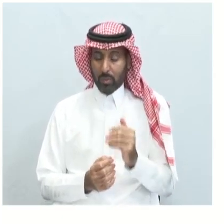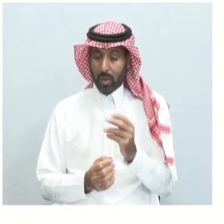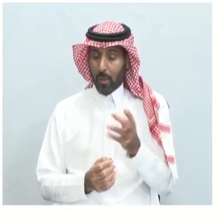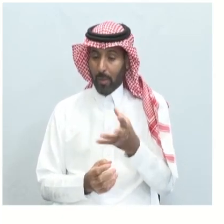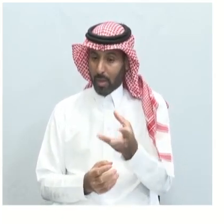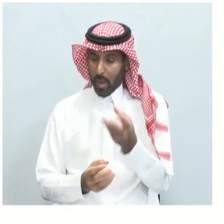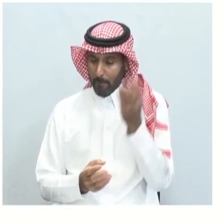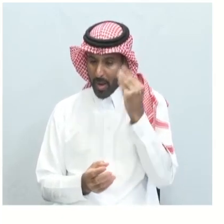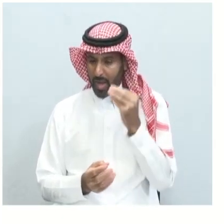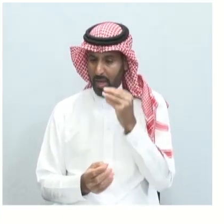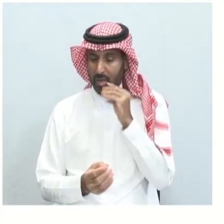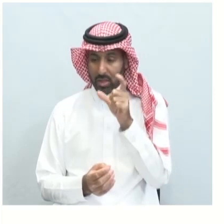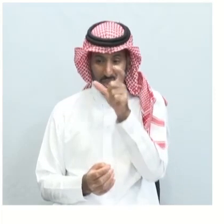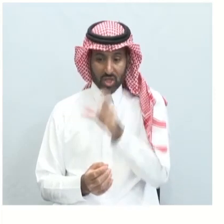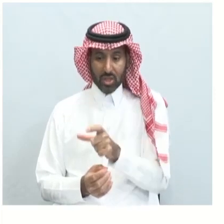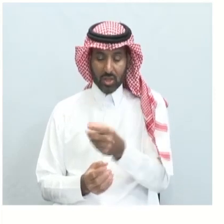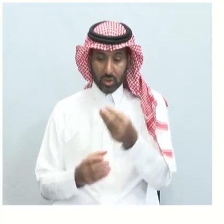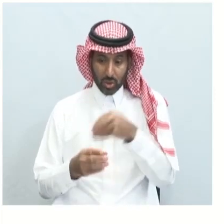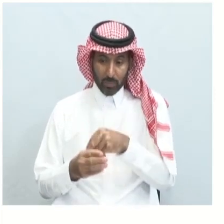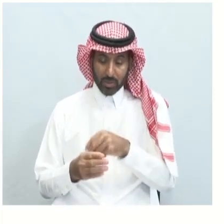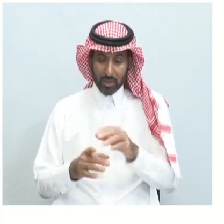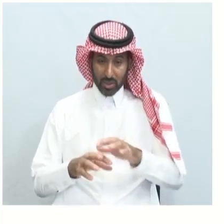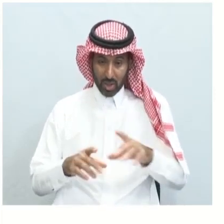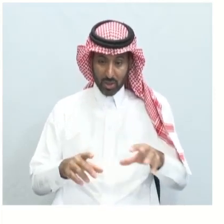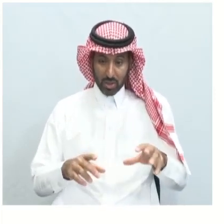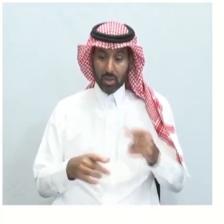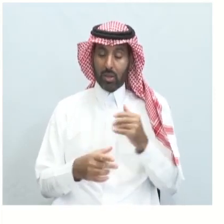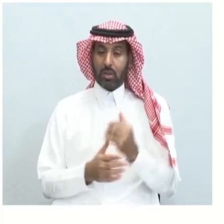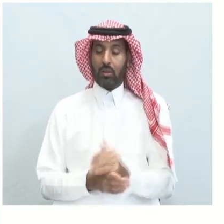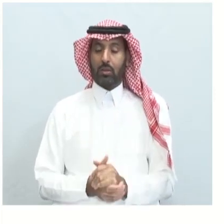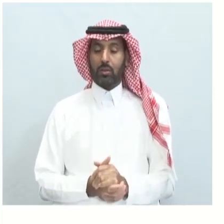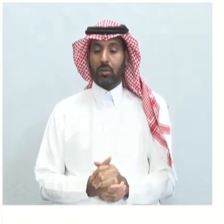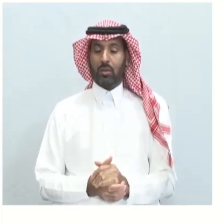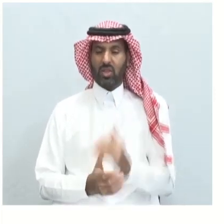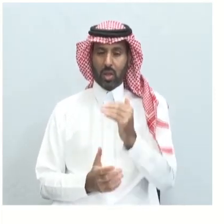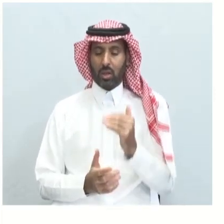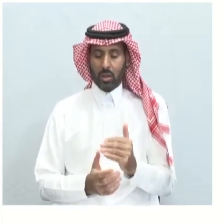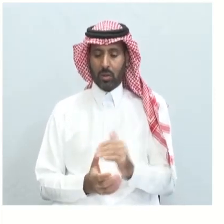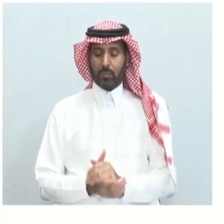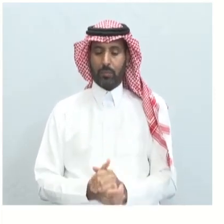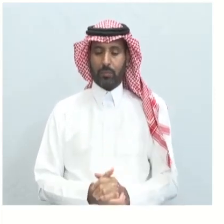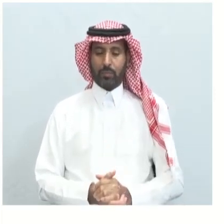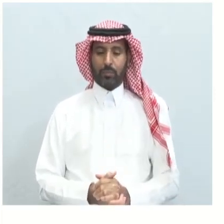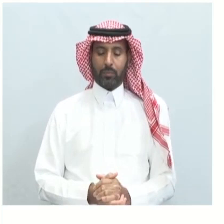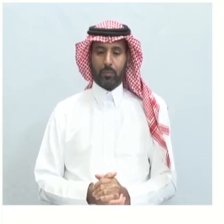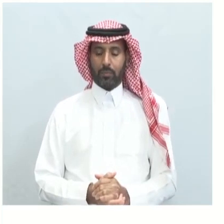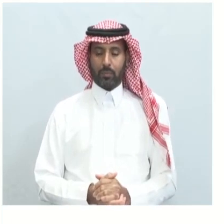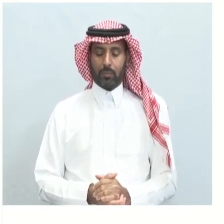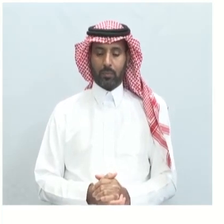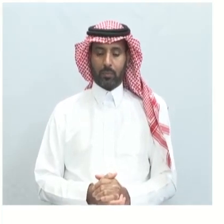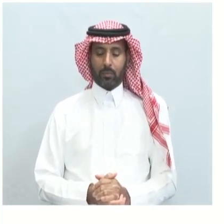جمع وتخزينها بواسطه هذهه الاجهزه وذلك لتقليل جميع المخاوف التي تتعلق بخصوصيه